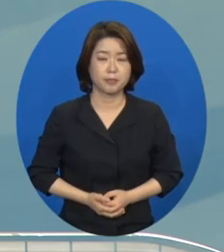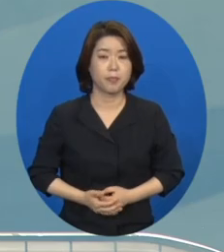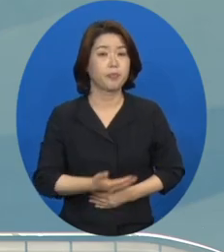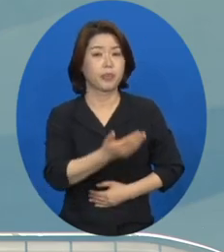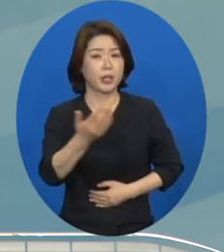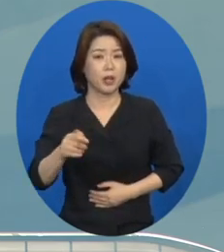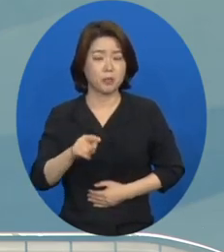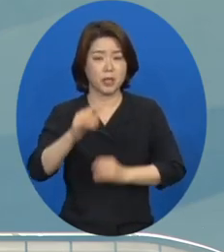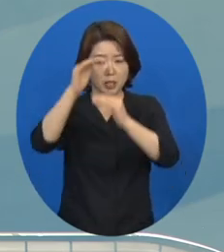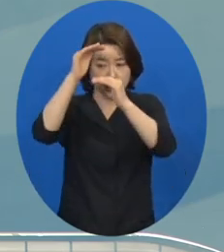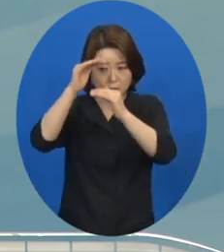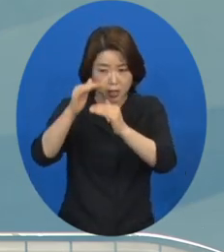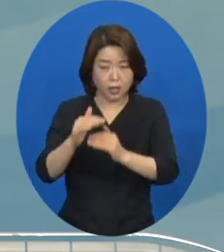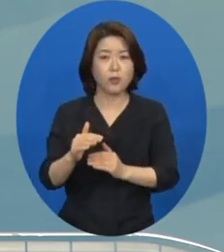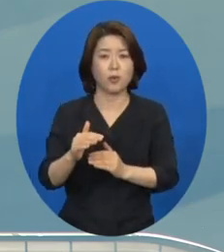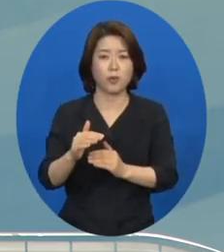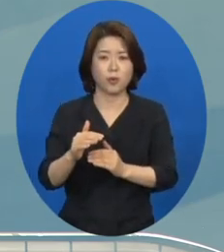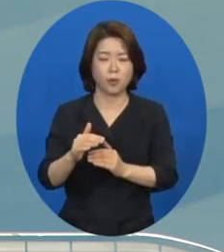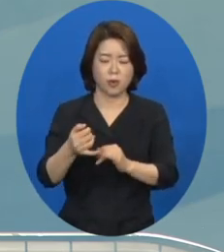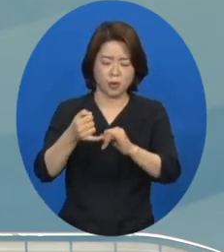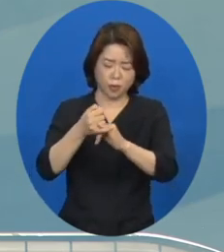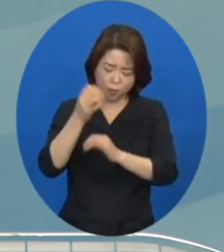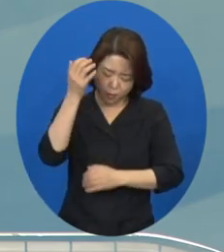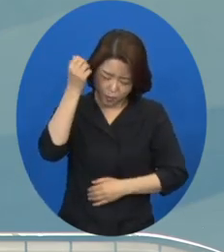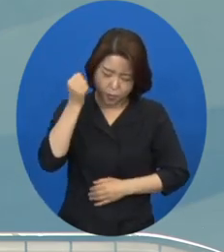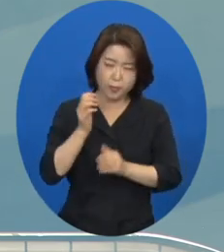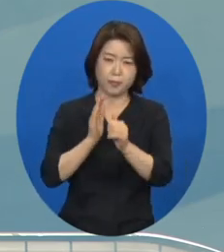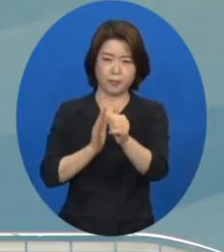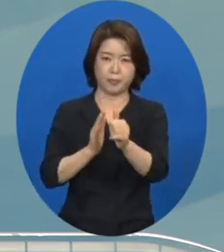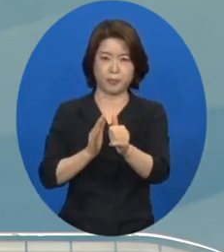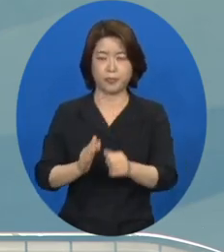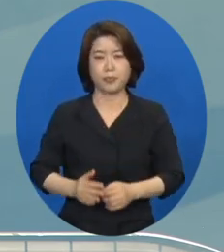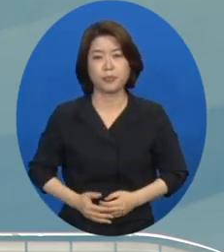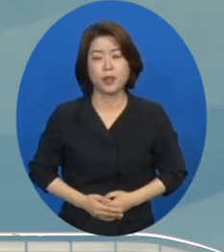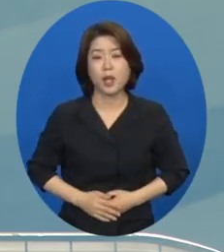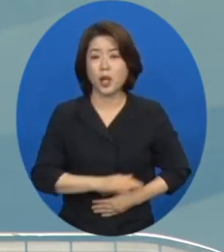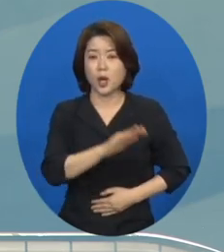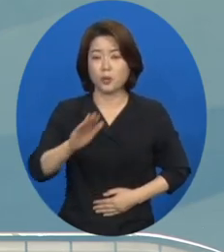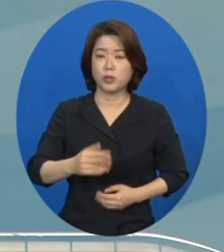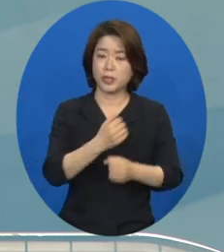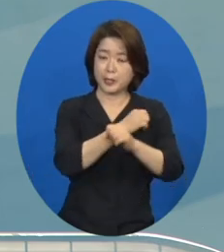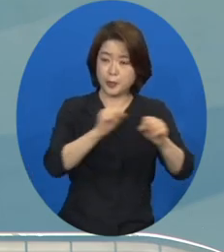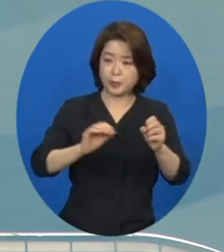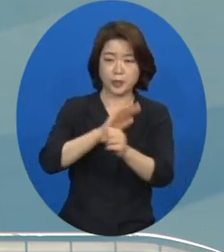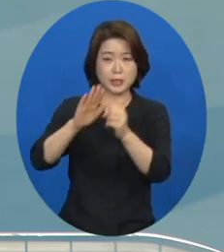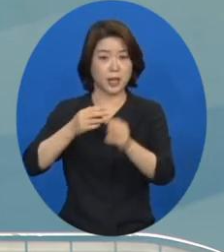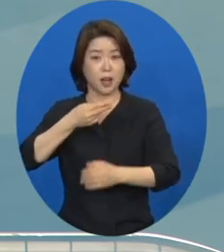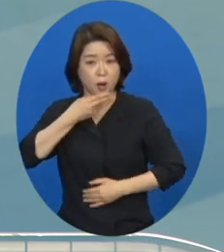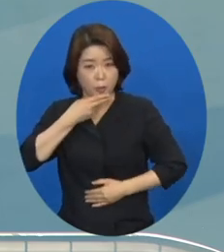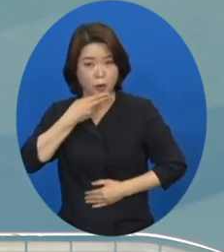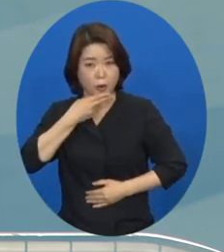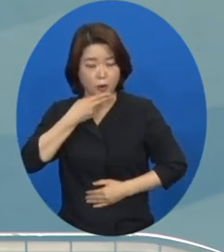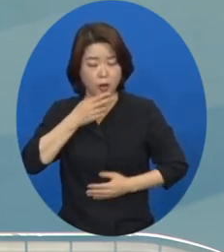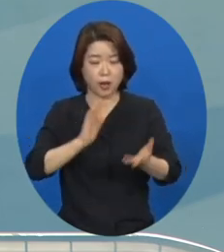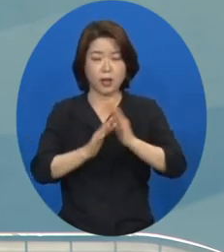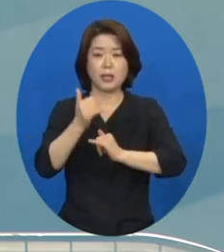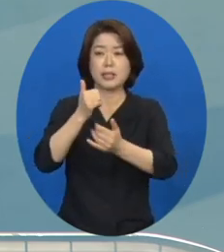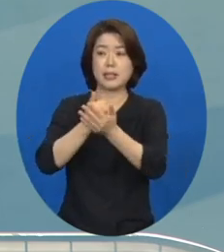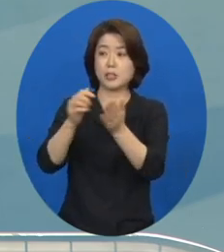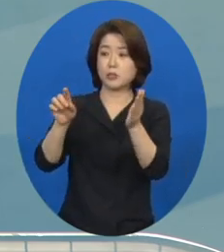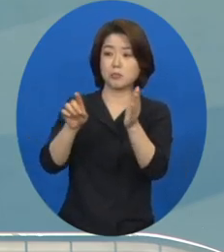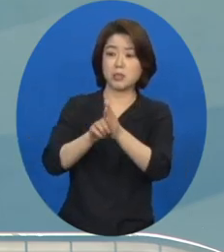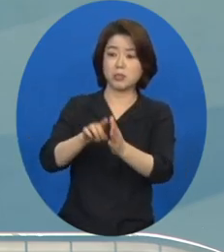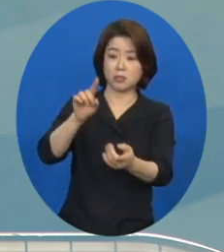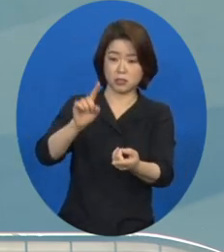여러분이 이 사실을 명심해야 합니다. 우리가 용서하고 사랑하지 않으면 예수를 믿는다는